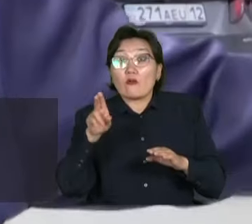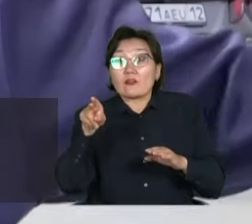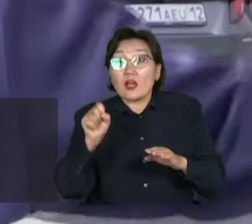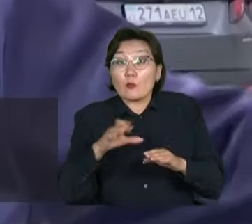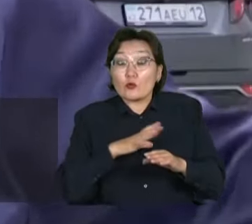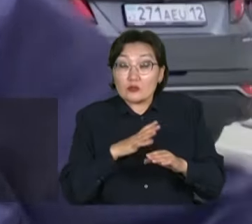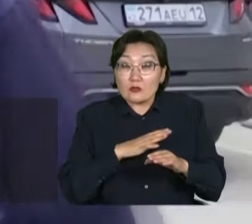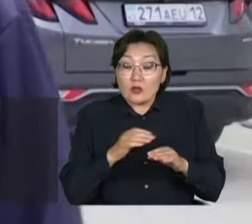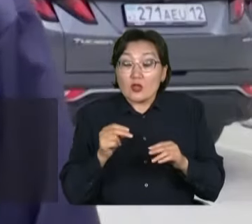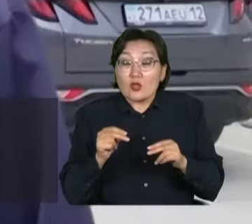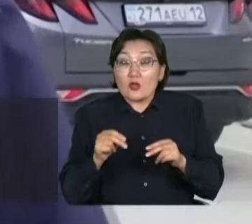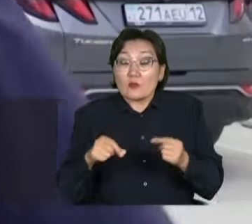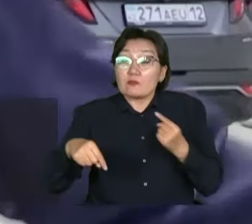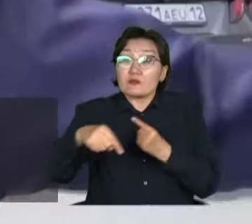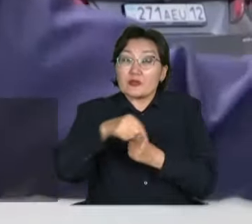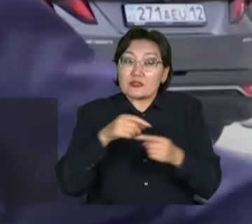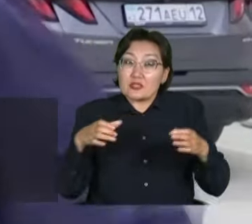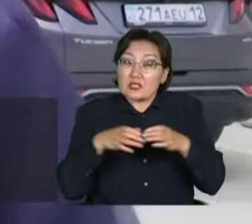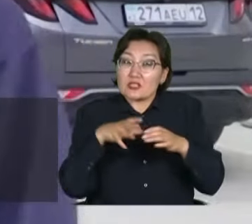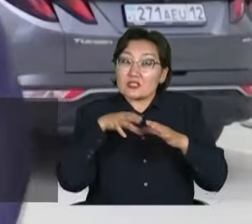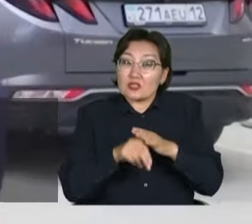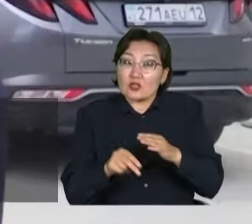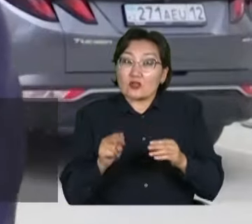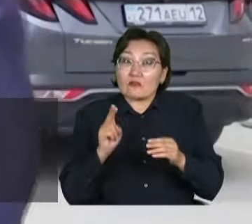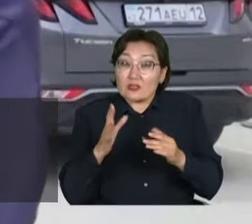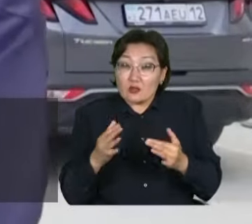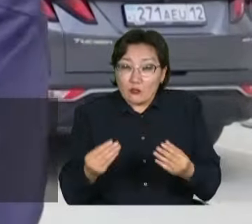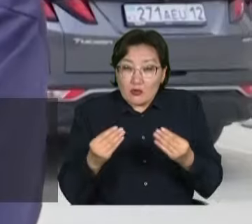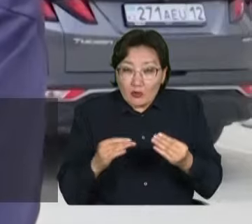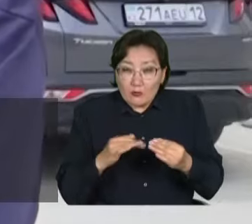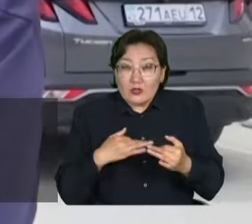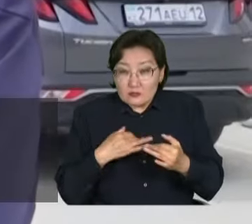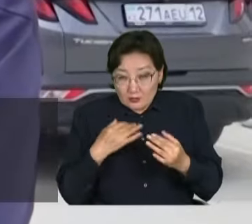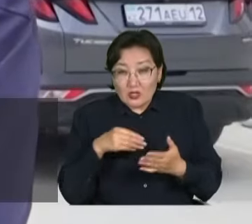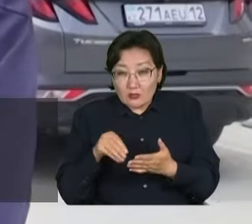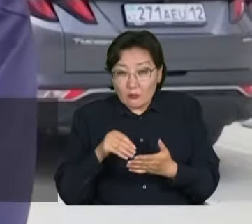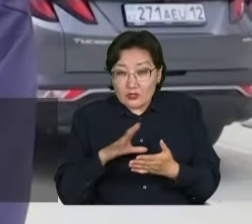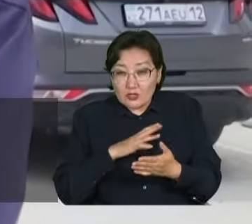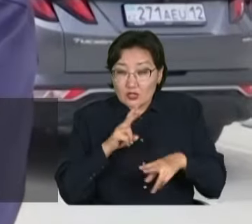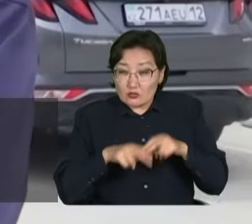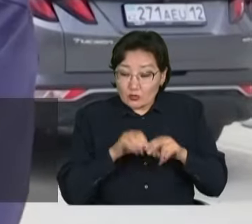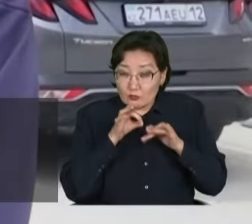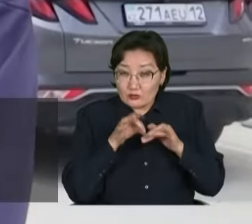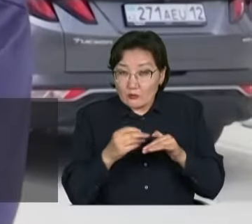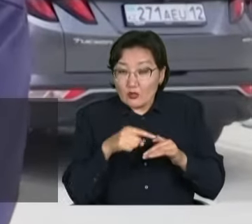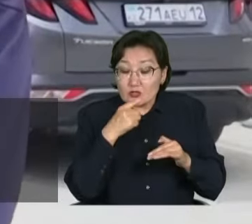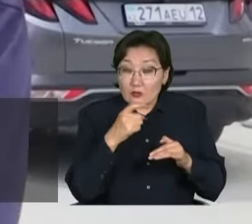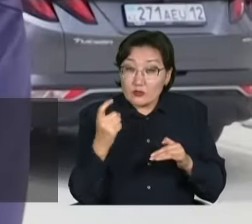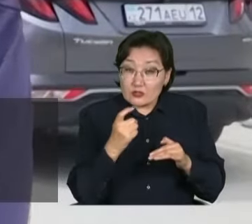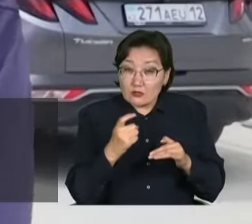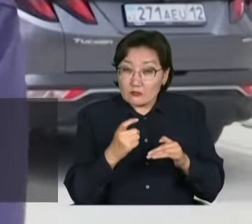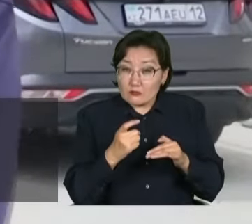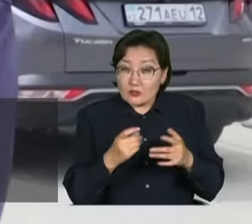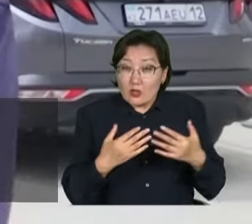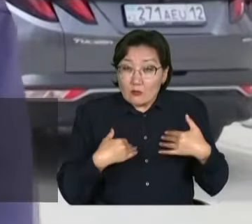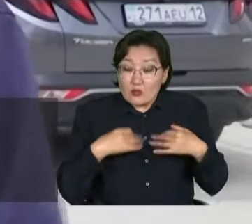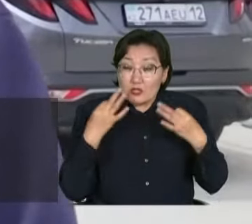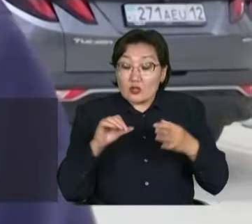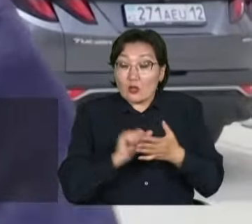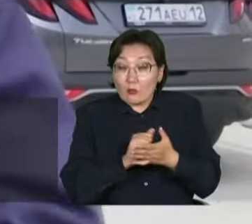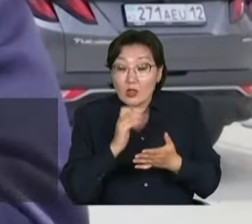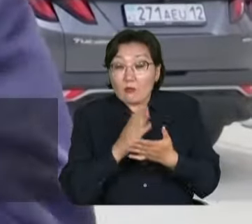өзін қызығып алдық. Енді үй бітуге жақындағанда мынау тап болды, пайда болды мына стройка. Жүріп отыр. Бұған айтса, бұл адам шырылдайды. Мен рұқсатым